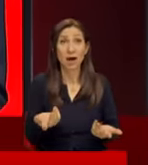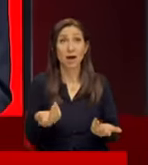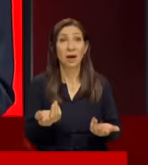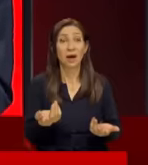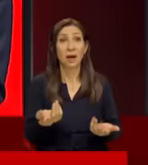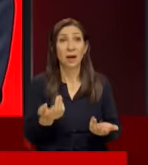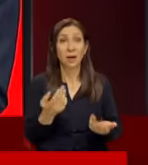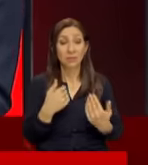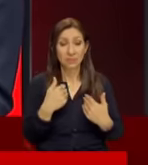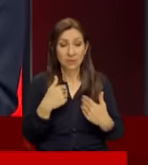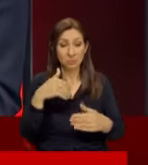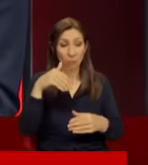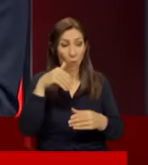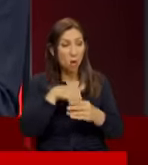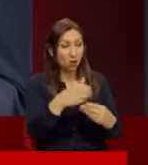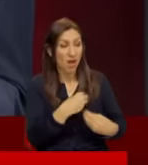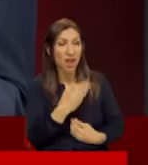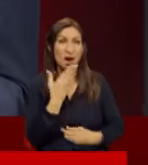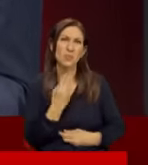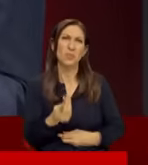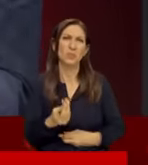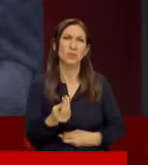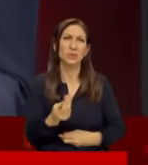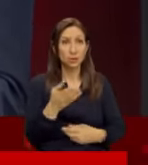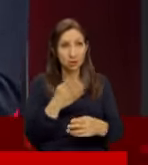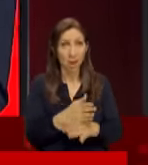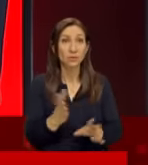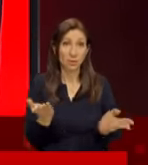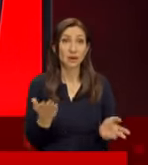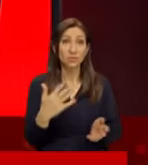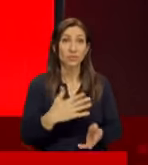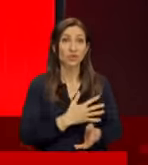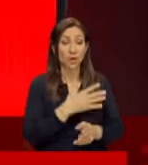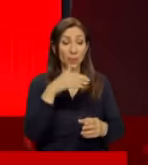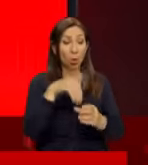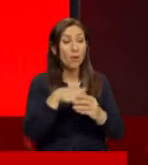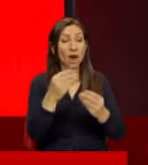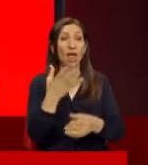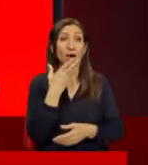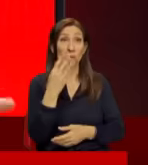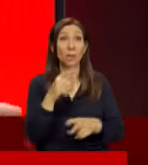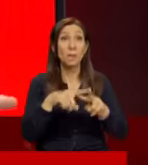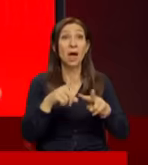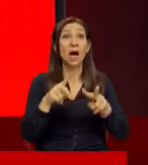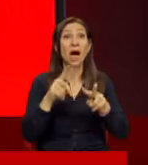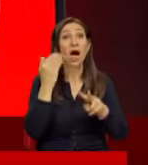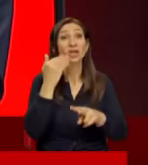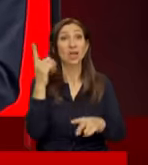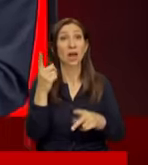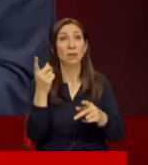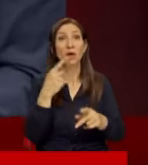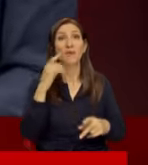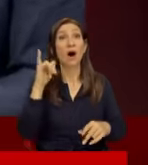yani bizim seçmene ayıp olur dedi yani. Gerçekten de CHP seçmenine ayıp olurdu Meral Akşener'in işi